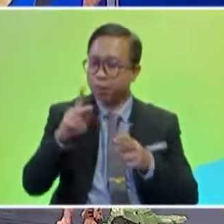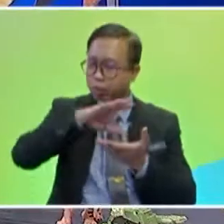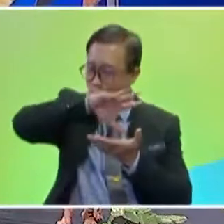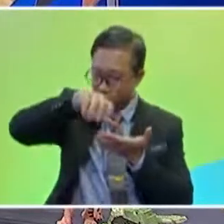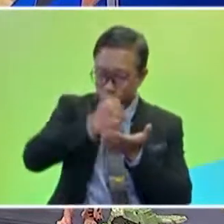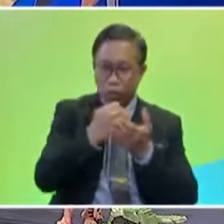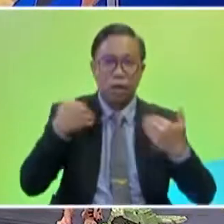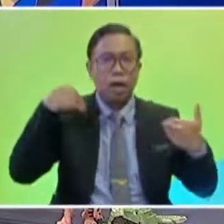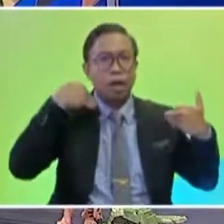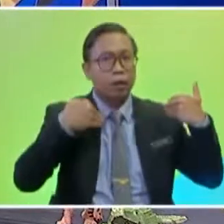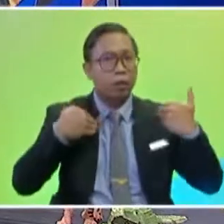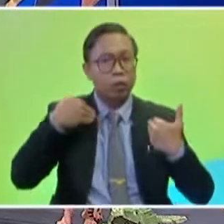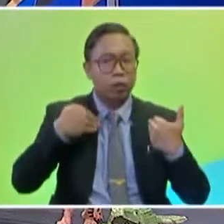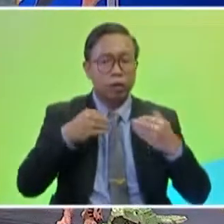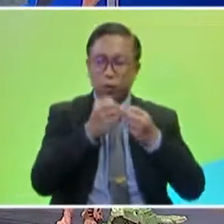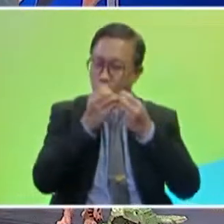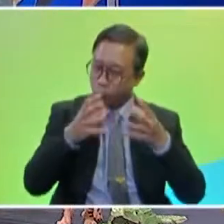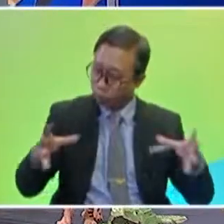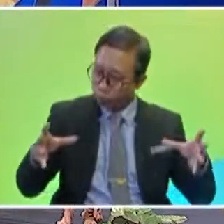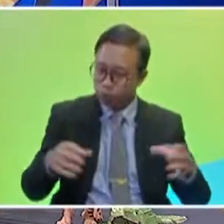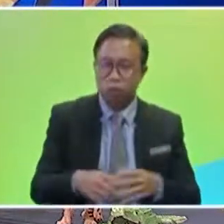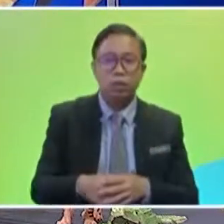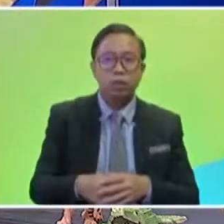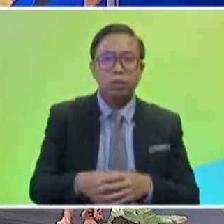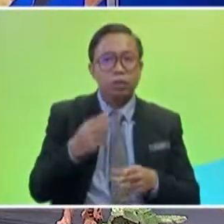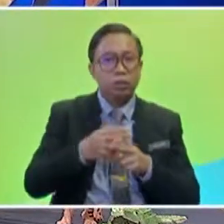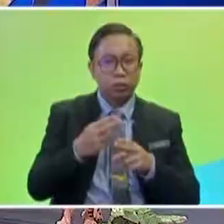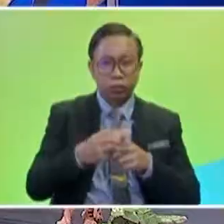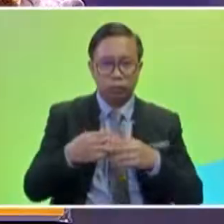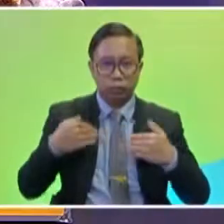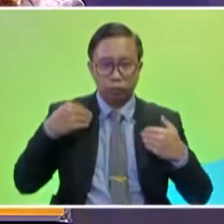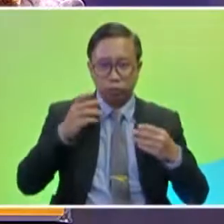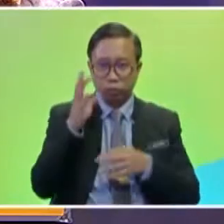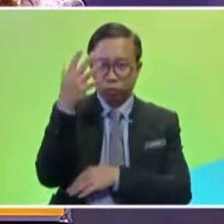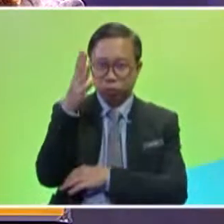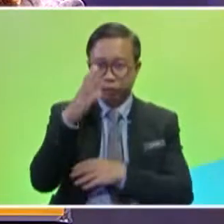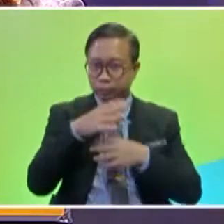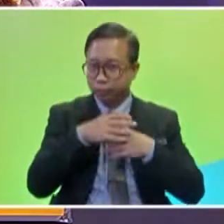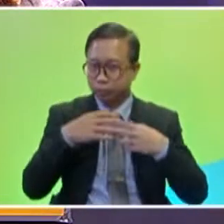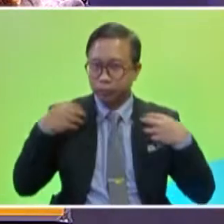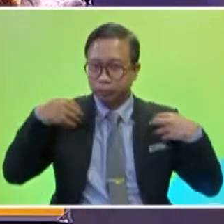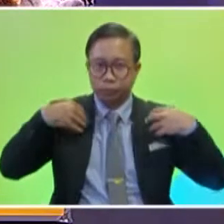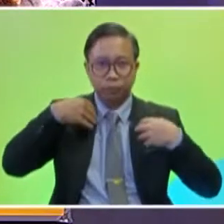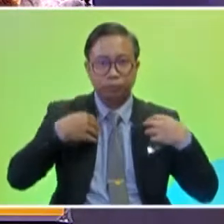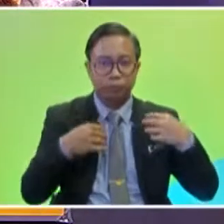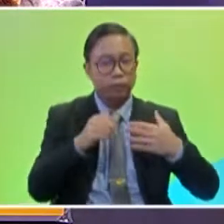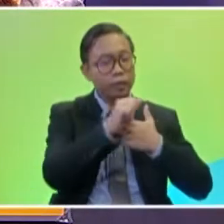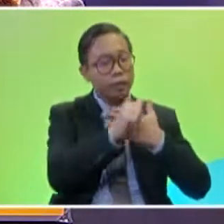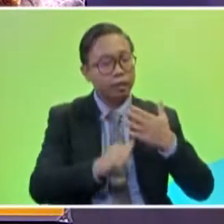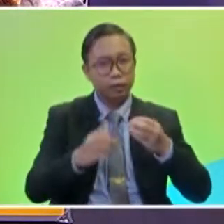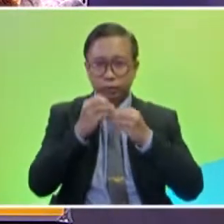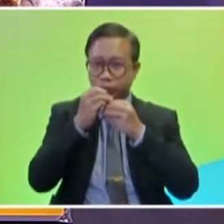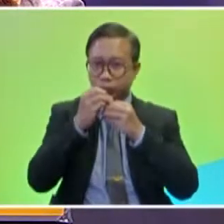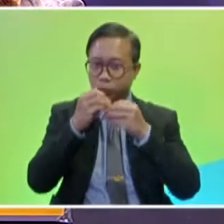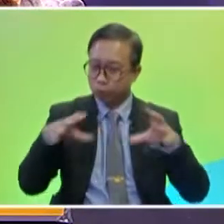telah walaupun SKB jaye menemukan Apa itu tumbuhan dan hewan yang diancam keputusan dan